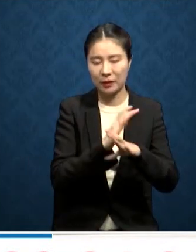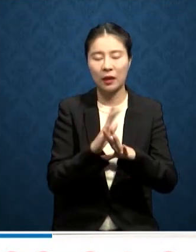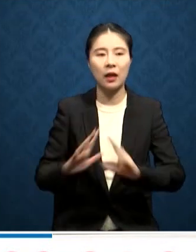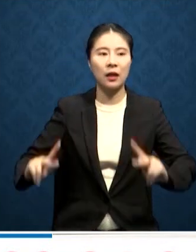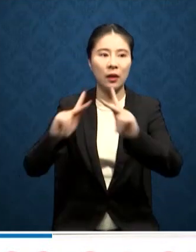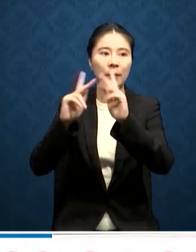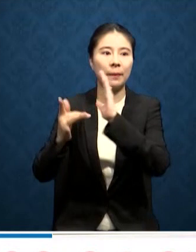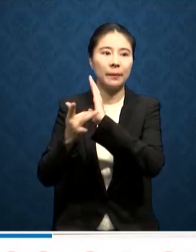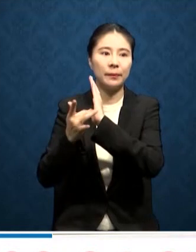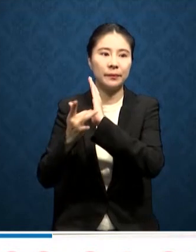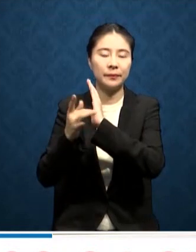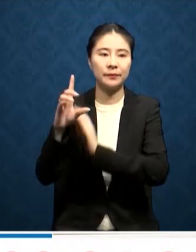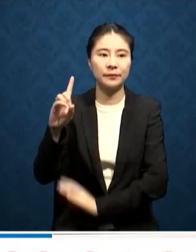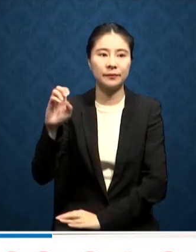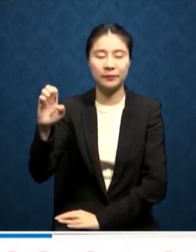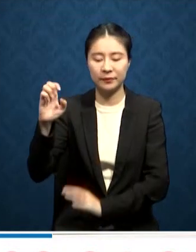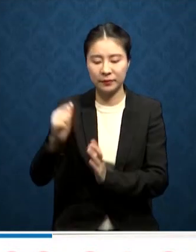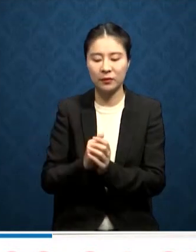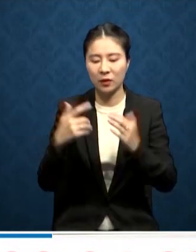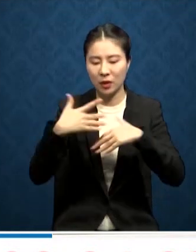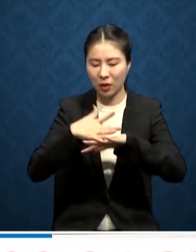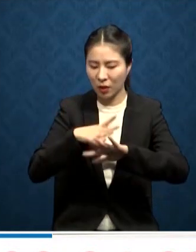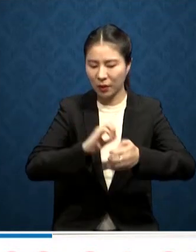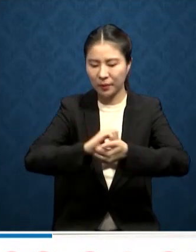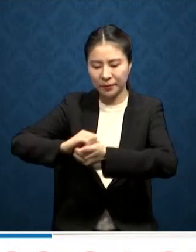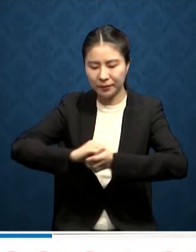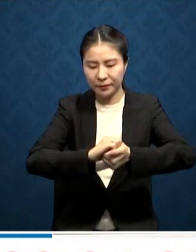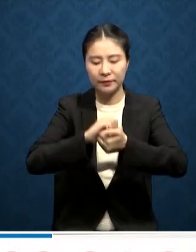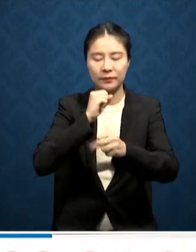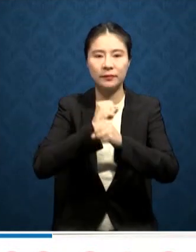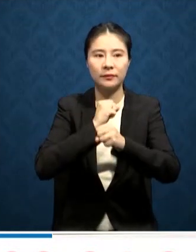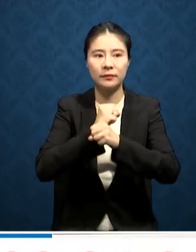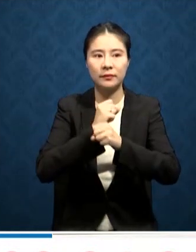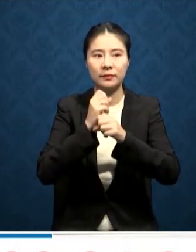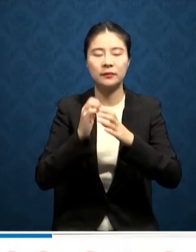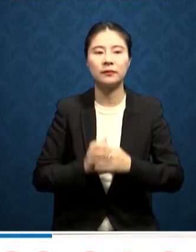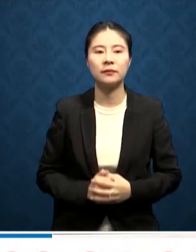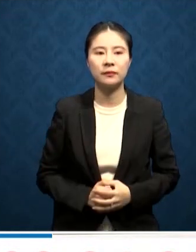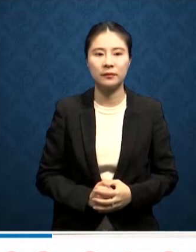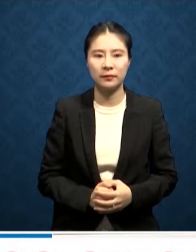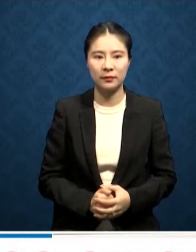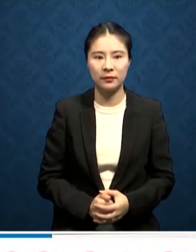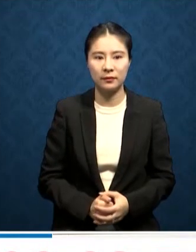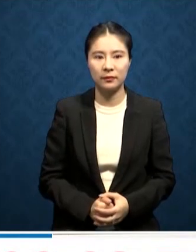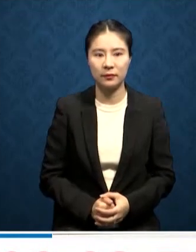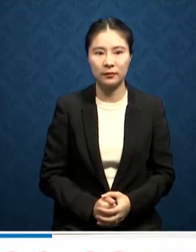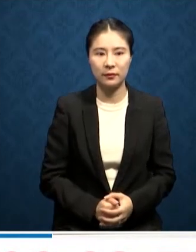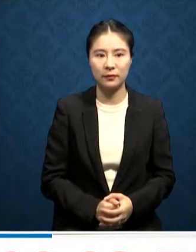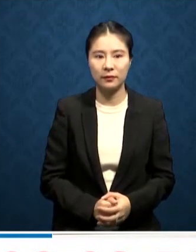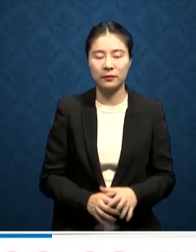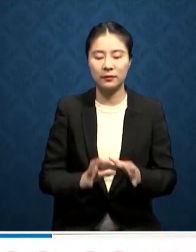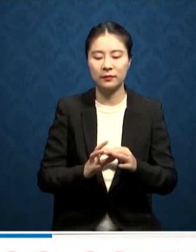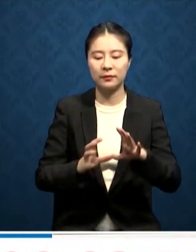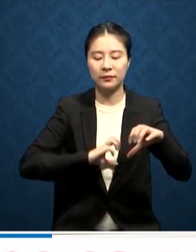ซึ่งมีสำนักงานอยู่เรียบร้อยแล้วที่กระทรวง DES เนี่ยนะครับท่านเอามาทำงานร่วมกันดำเนินการ